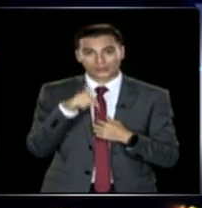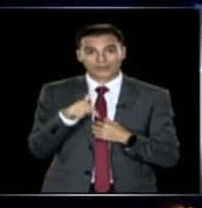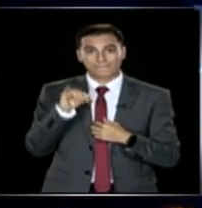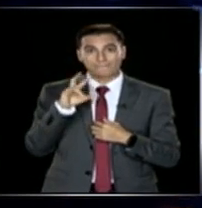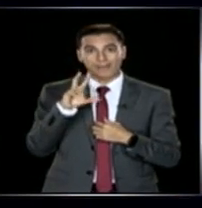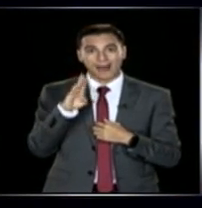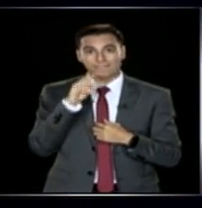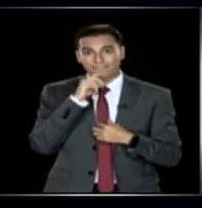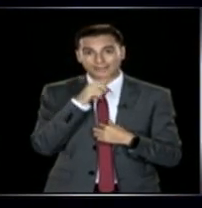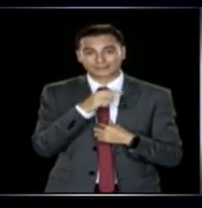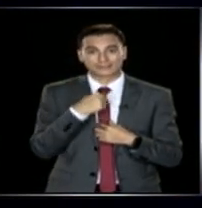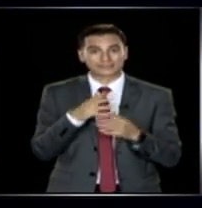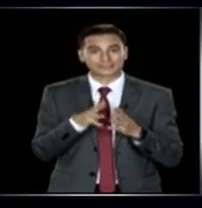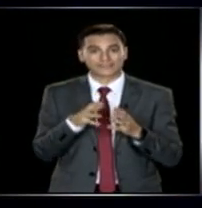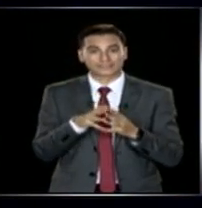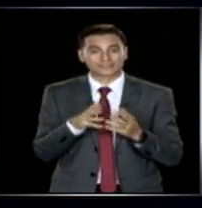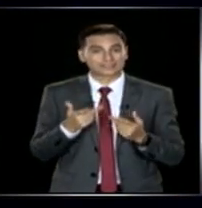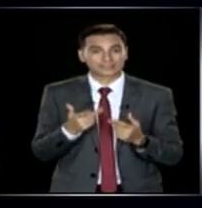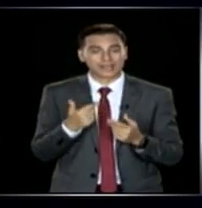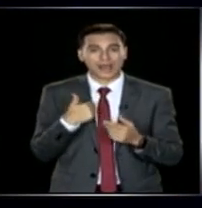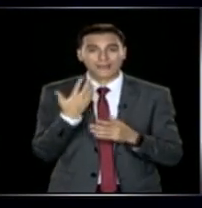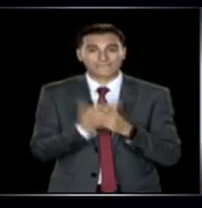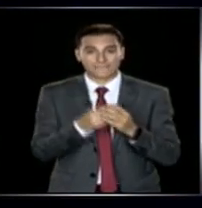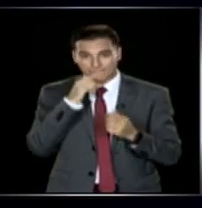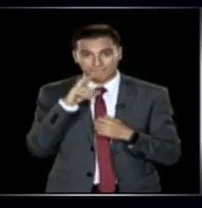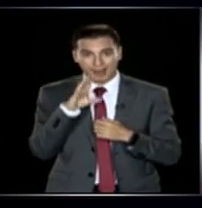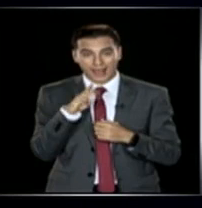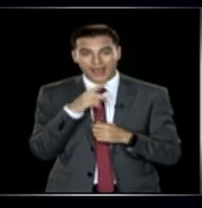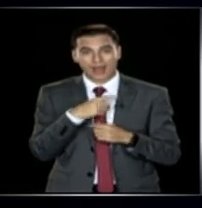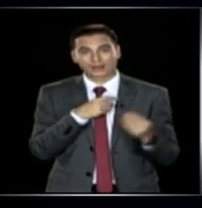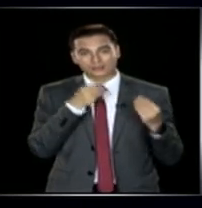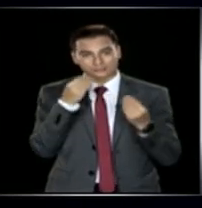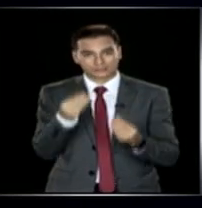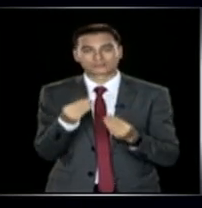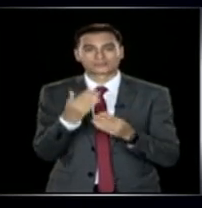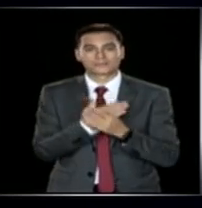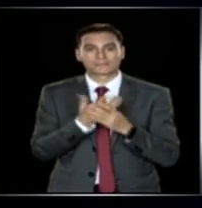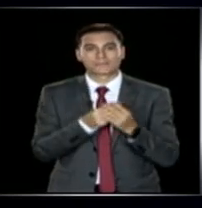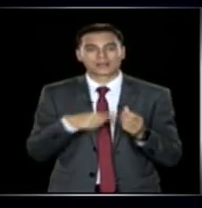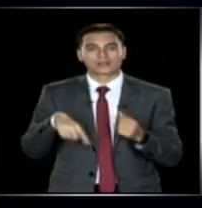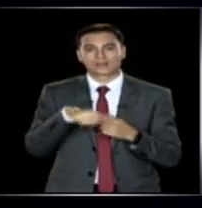ملك. والله ملك أنا بعتبرها بنت العباقرة، لأن طبعا تتبنيها وتبني